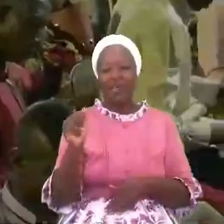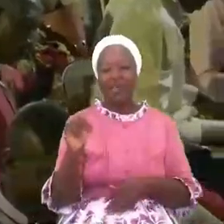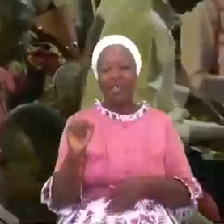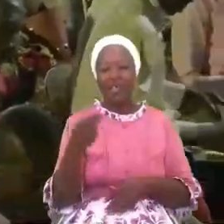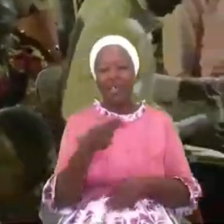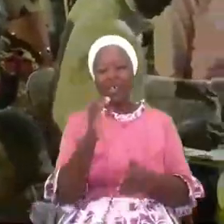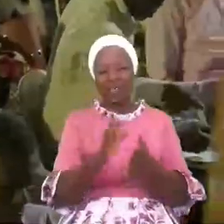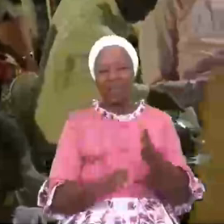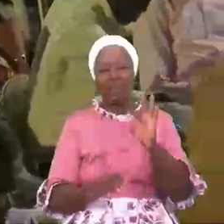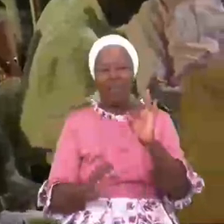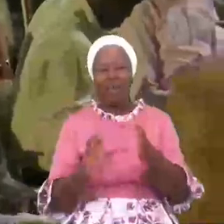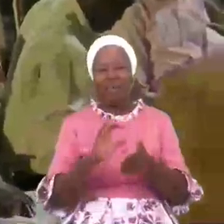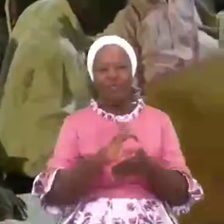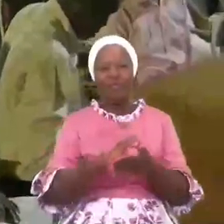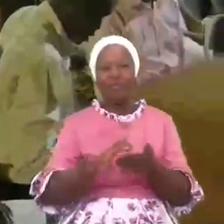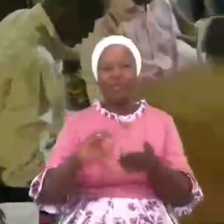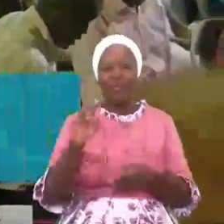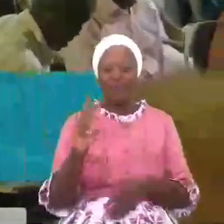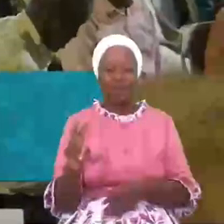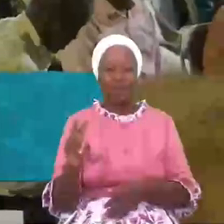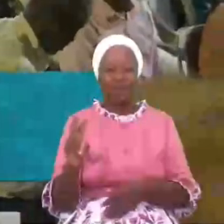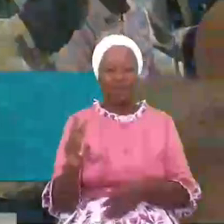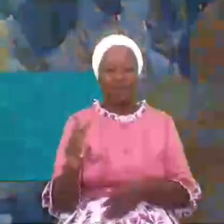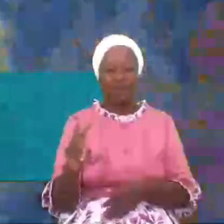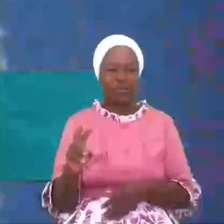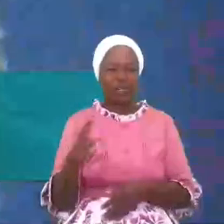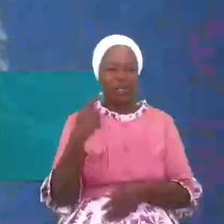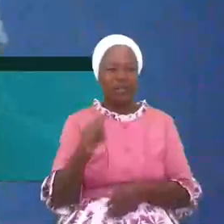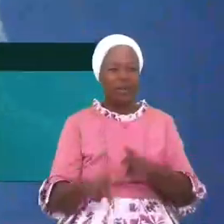chapitre 9, verset 2.